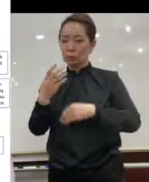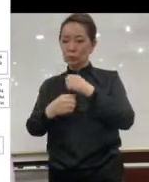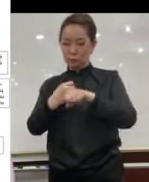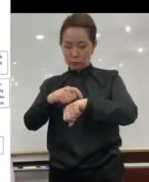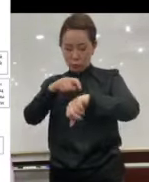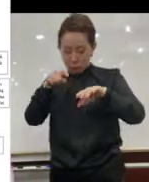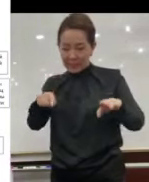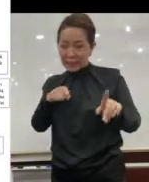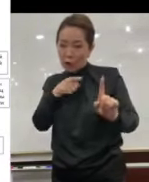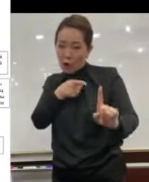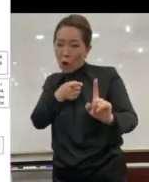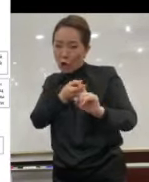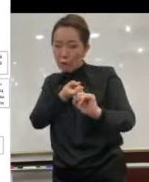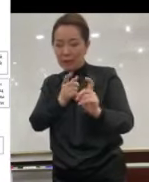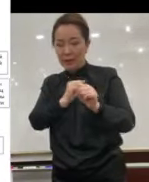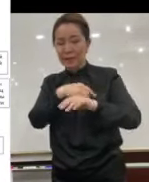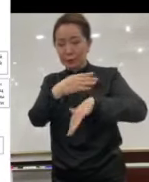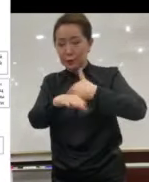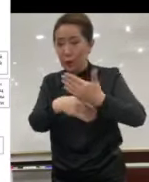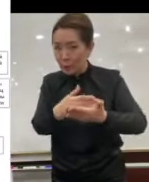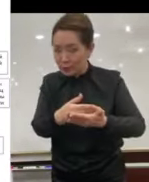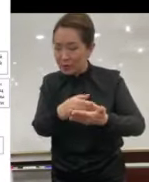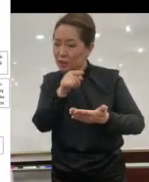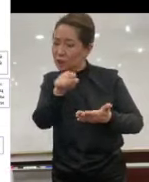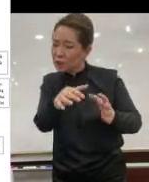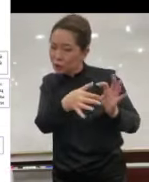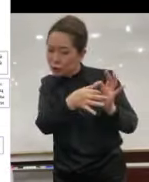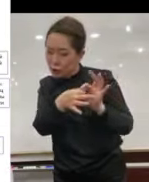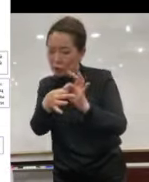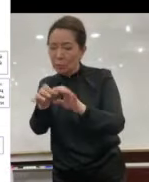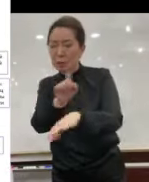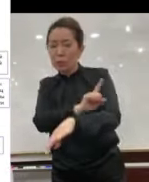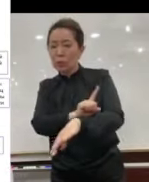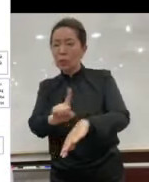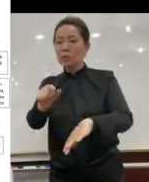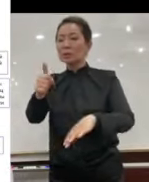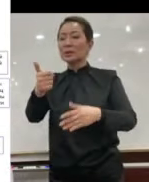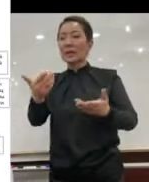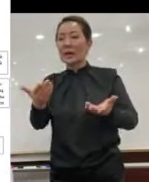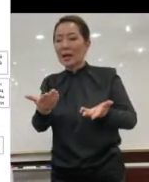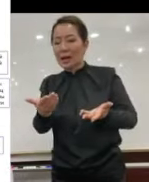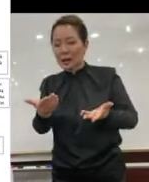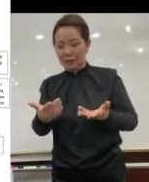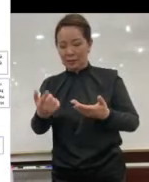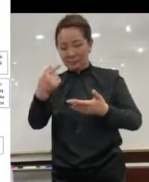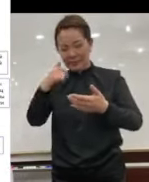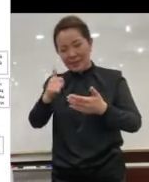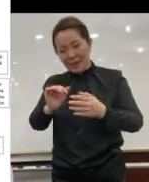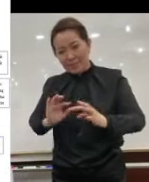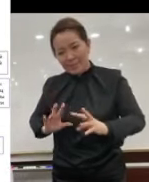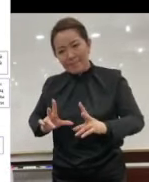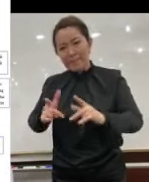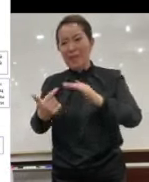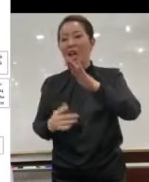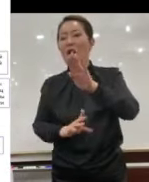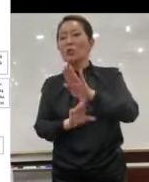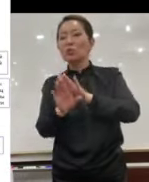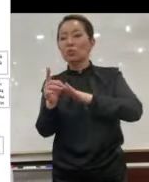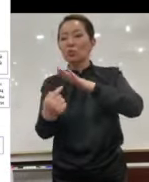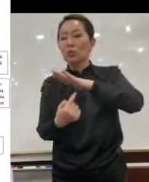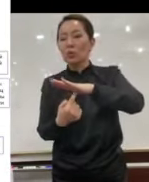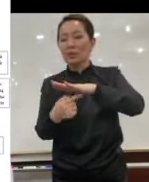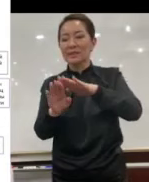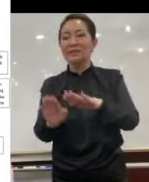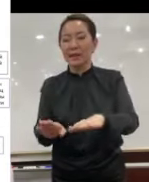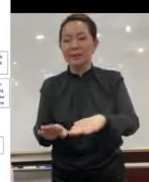ирлээ. Үүний үр дүнд бол тодорхой хэмжээний те одоо сайжруулах талын эхлэл тавигдаад эхэлсэн гэж